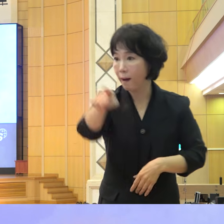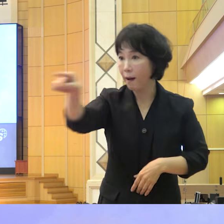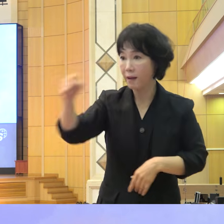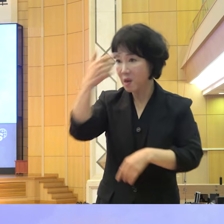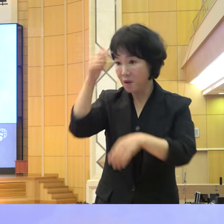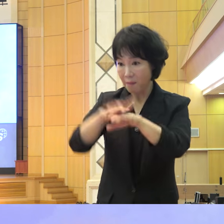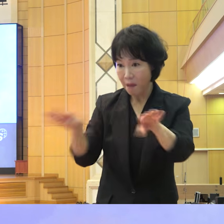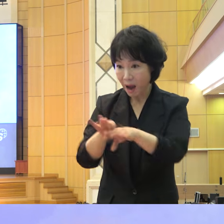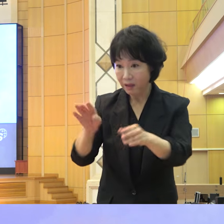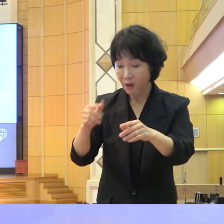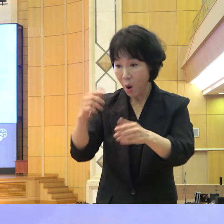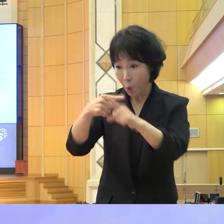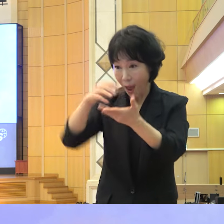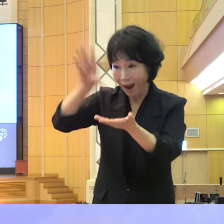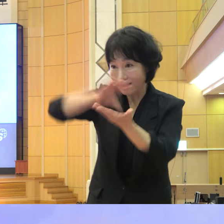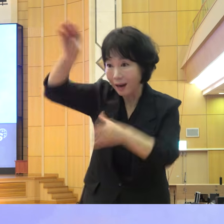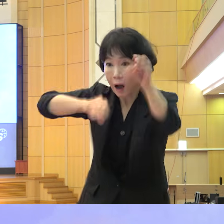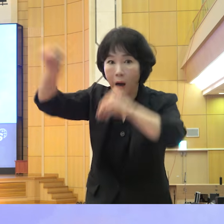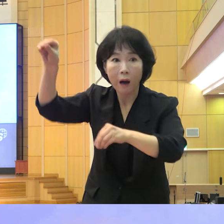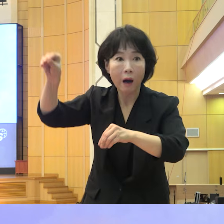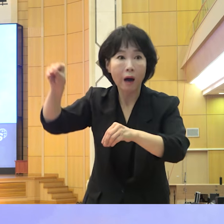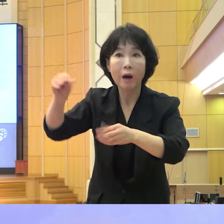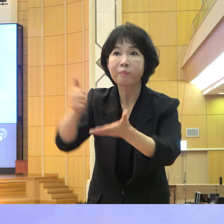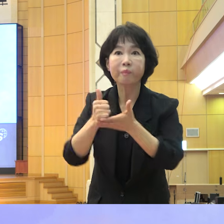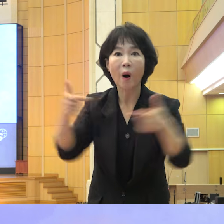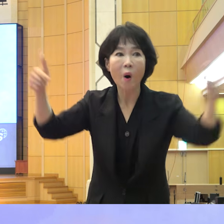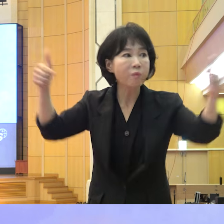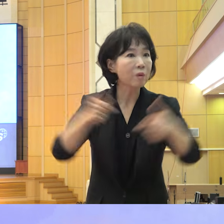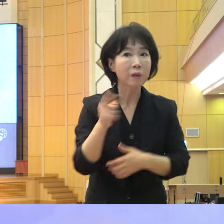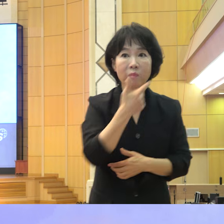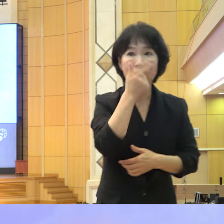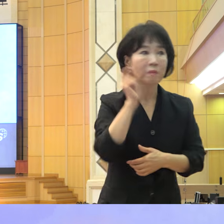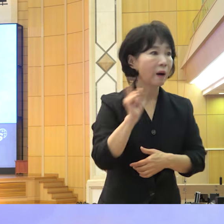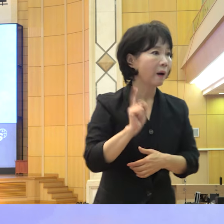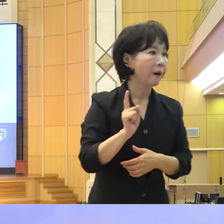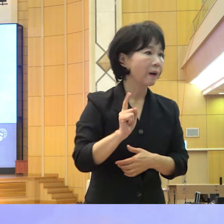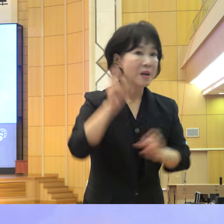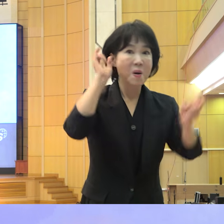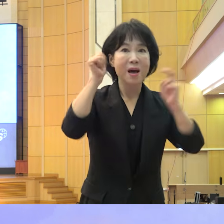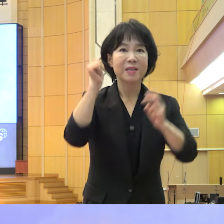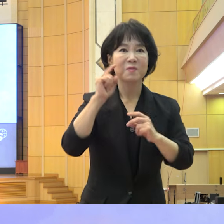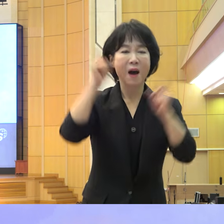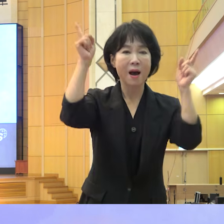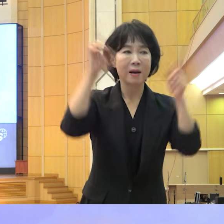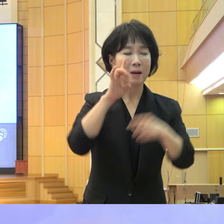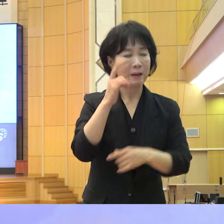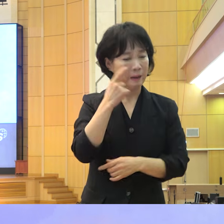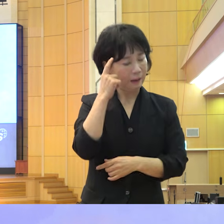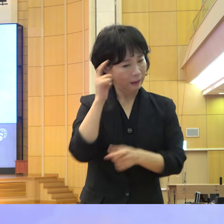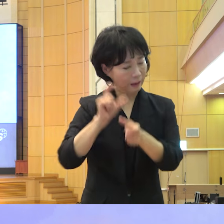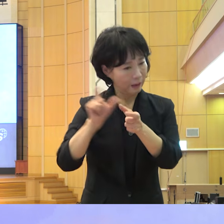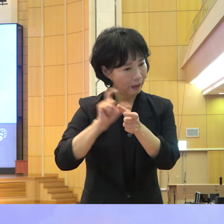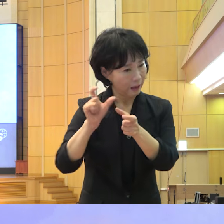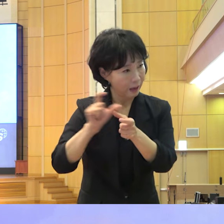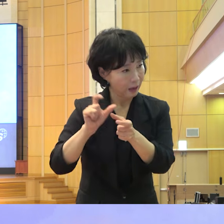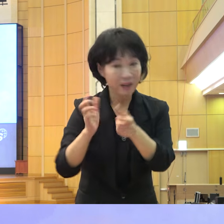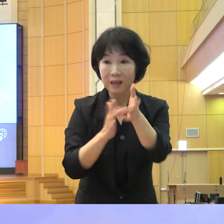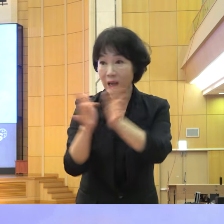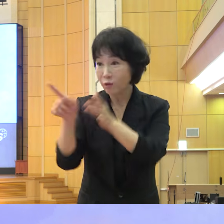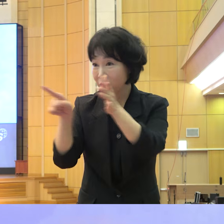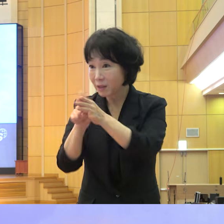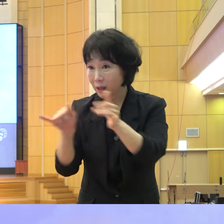삼풍백화점에 누가 일을 합니까? 그러니까 경영주가 안 되겠다. 예수 믿는